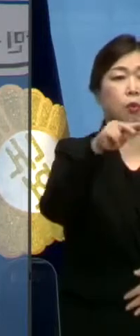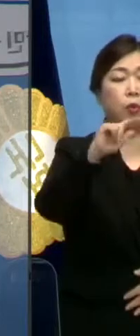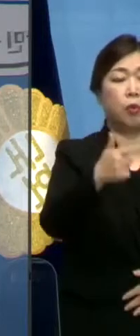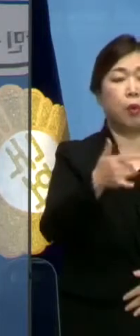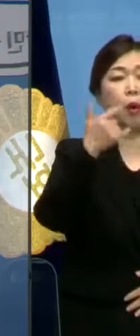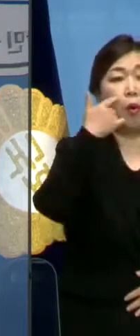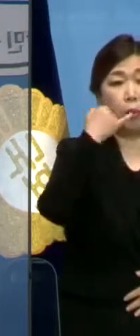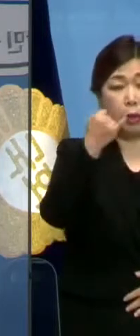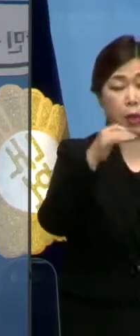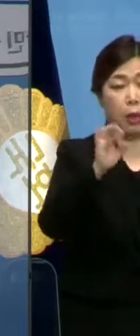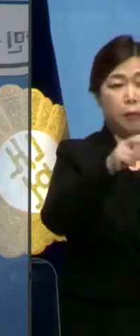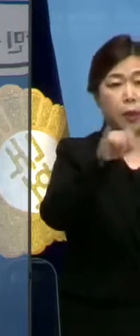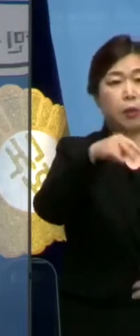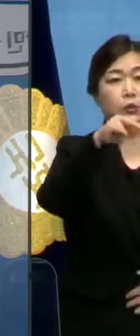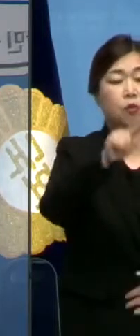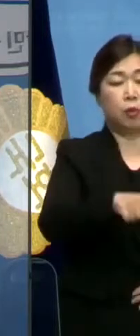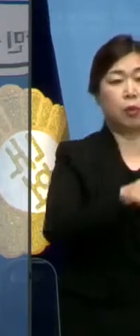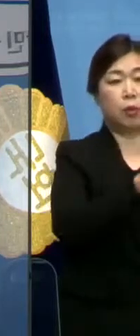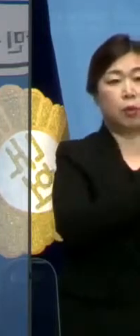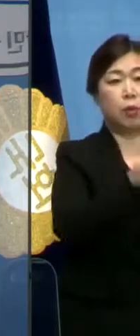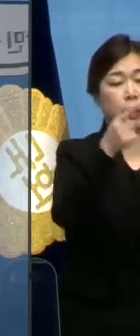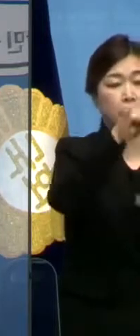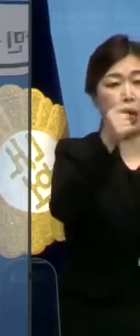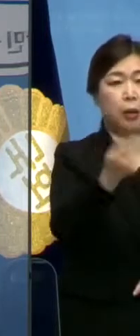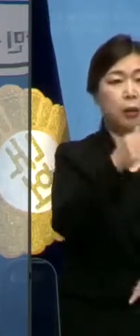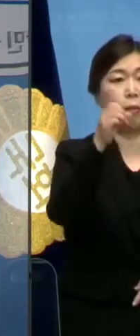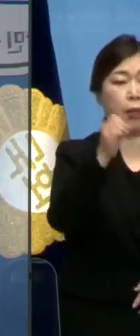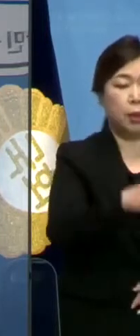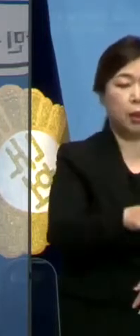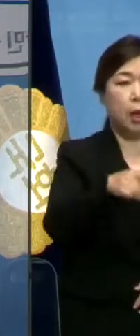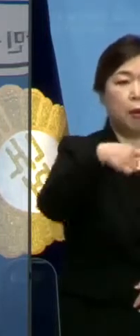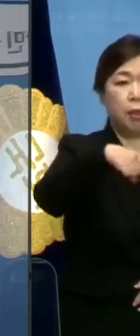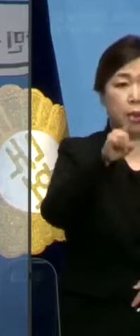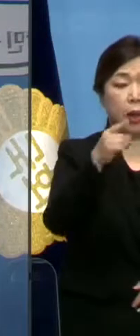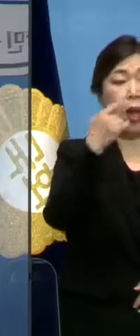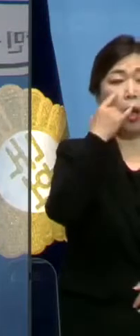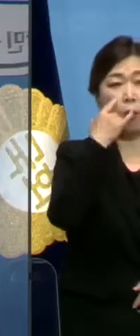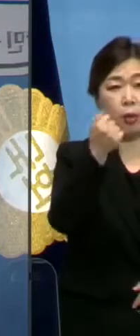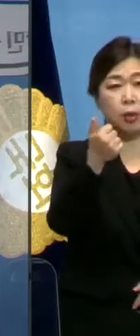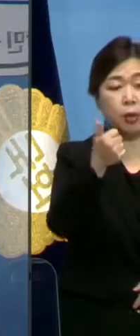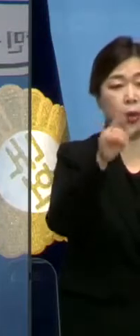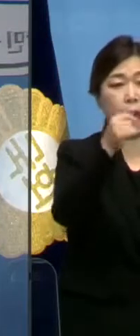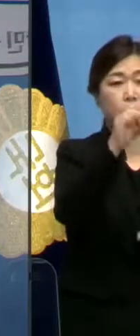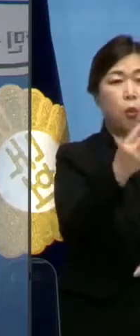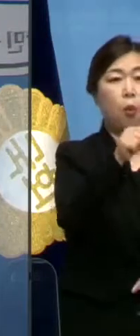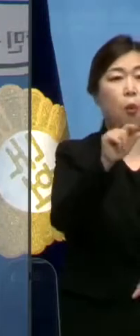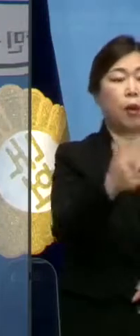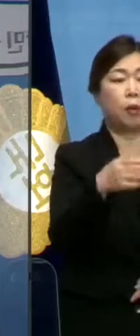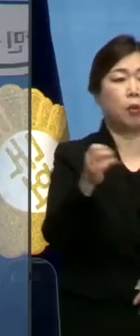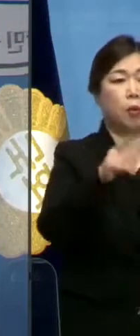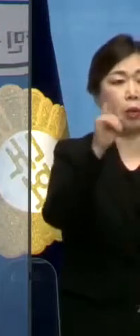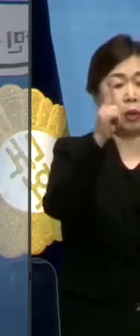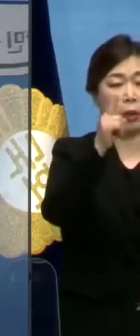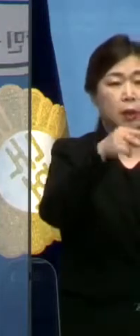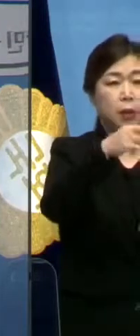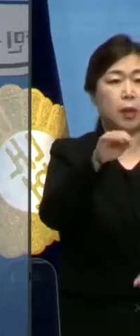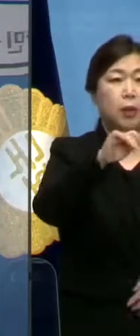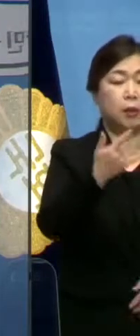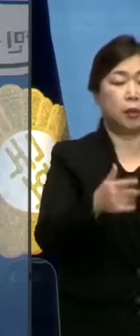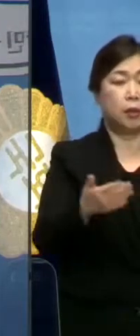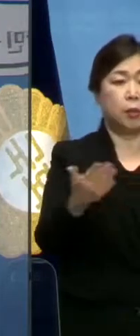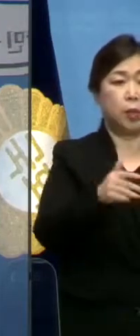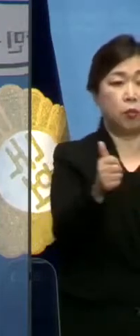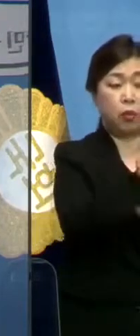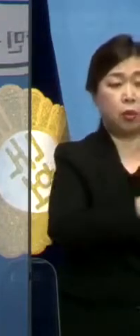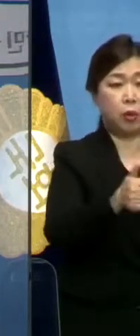어머니이신 김미숙님, 고 이한비 PD의 아버님이신 이용관님, 그리고 이상진 집행위원장 등